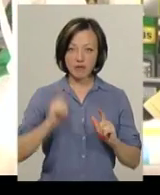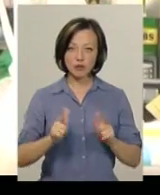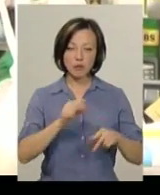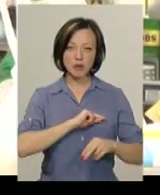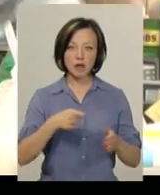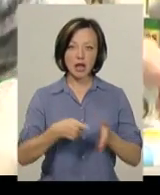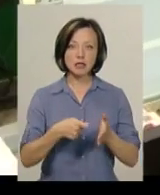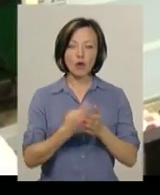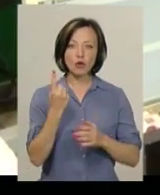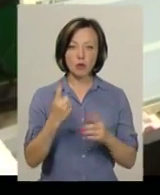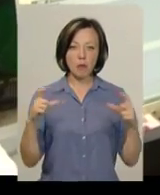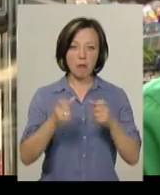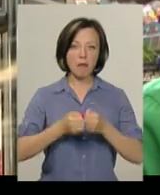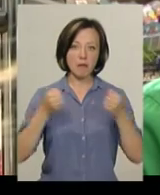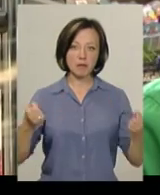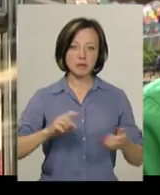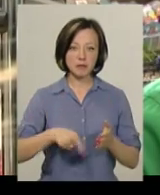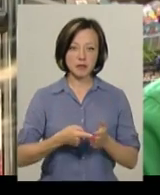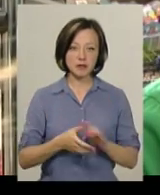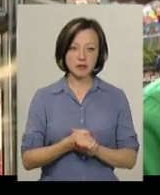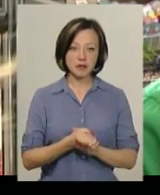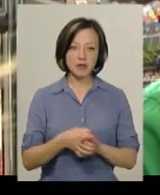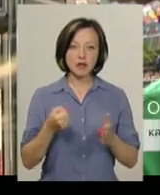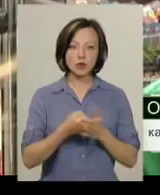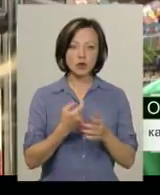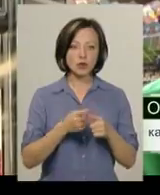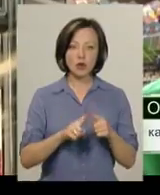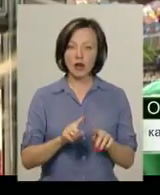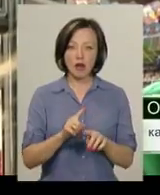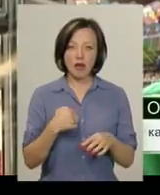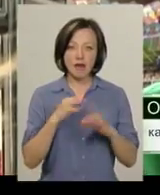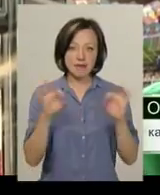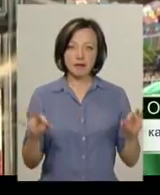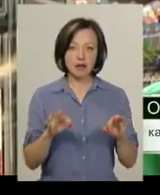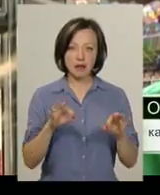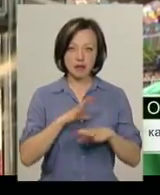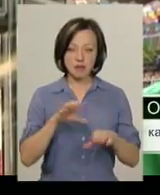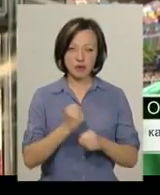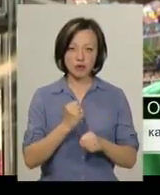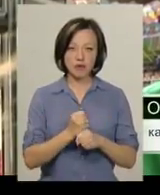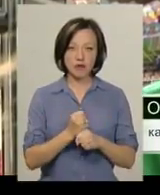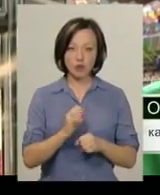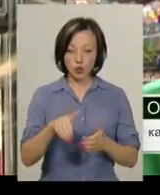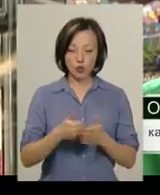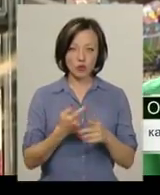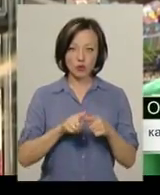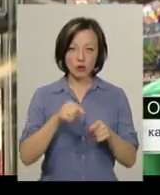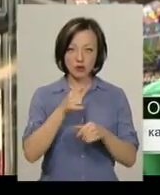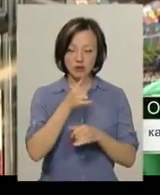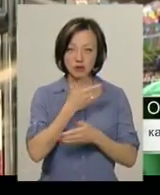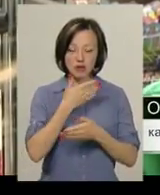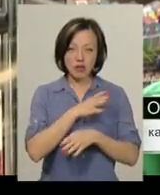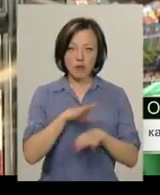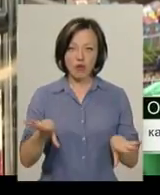працювати касиром в одному з маркетів міста. До цього я ніде не працював. Не було можливості, точніше, ніяк не було можливості. Не